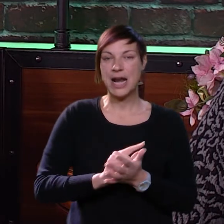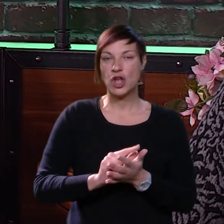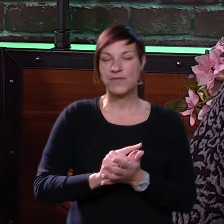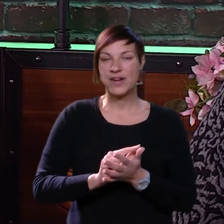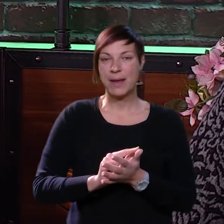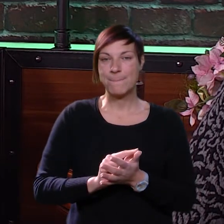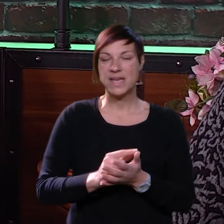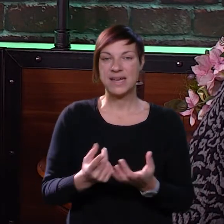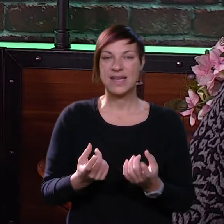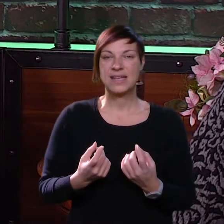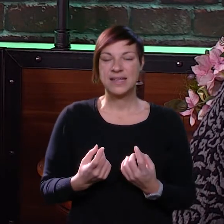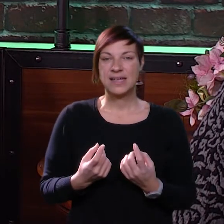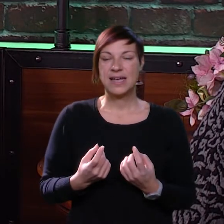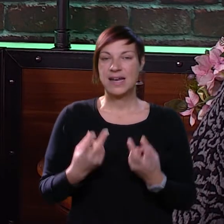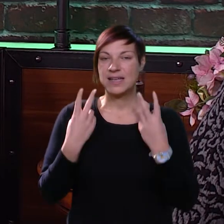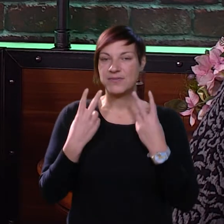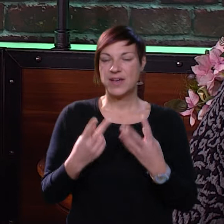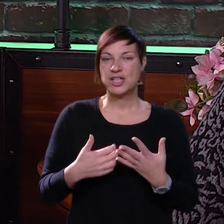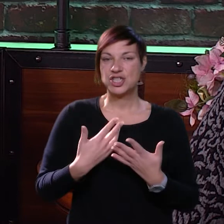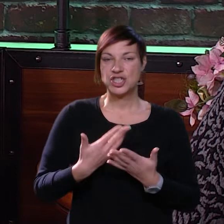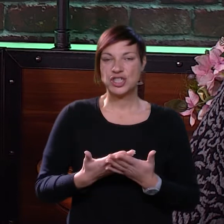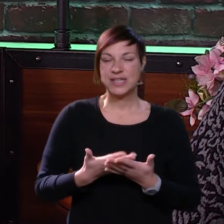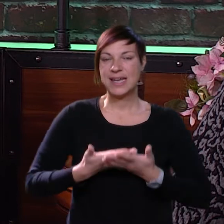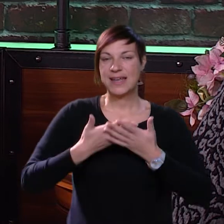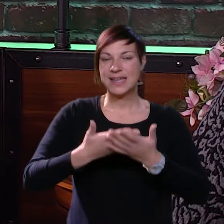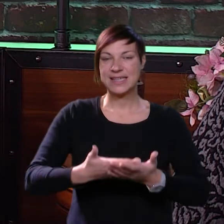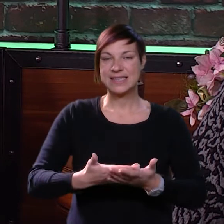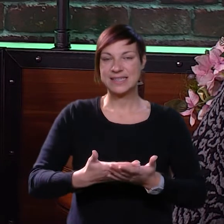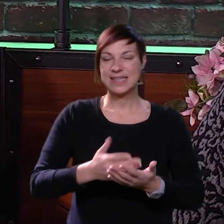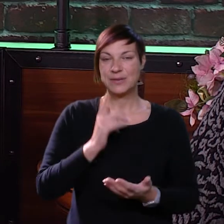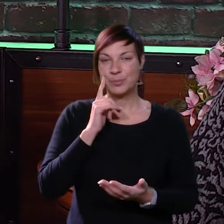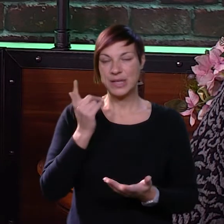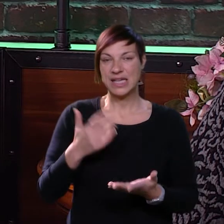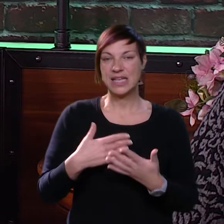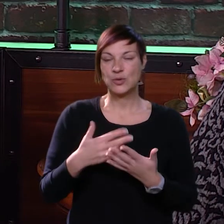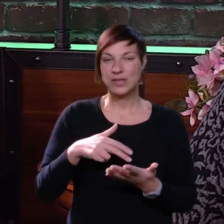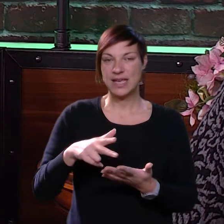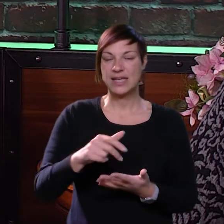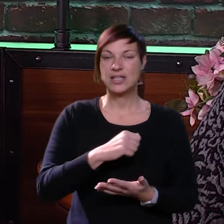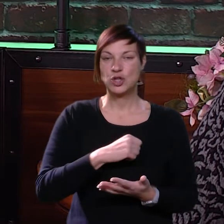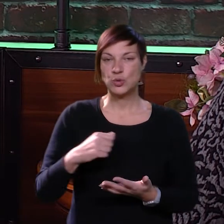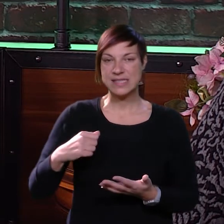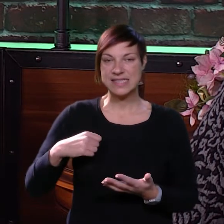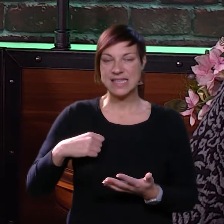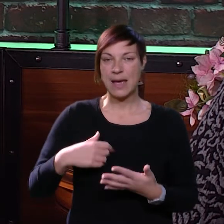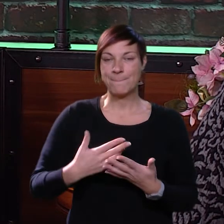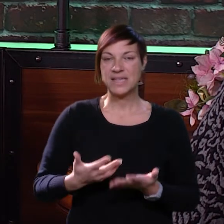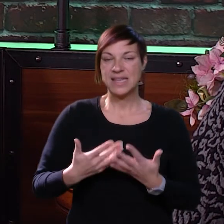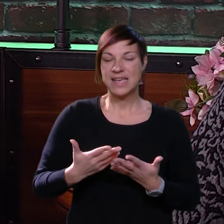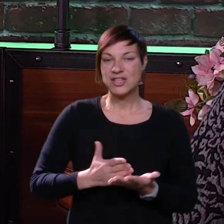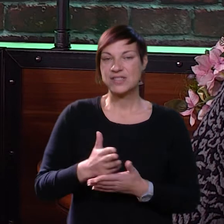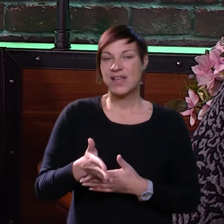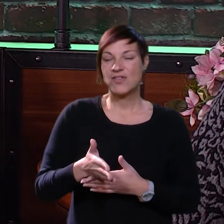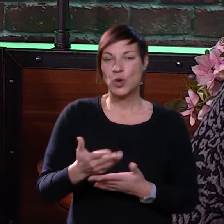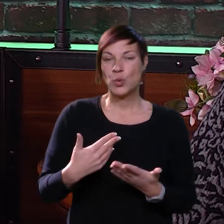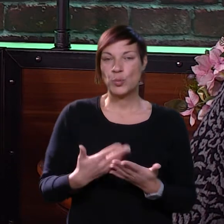malo vremena, ali važno je nekad im dati, evo, priliku da idu sami, da